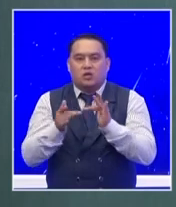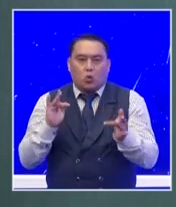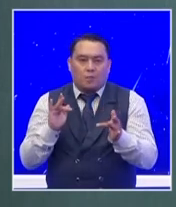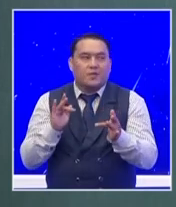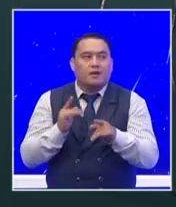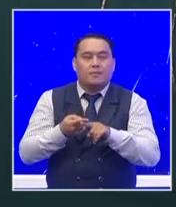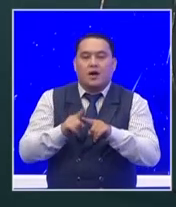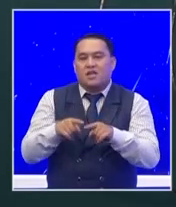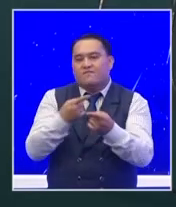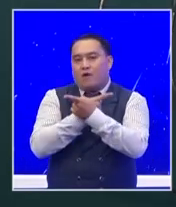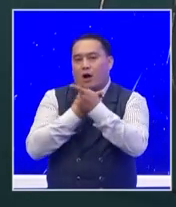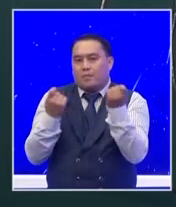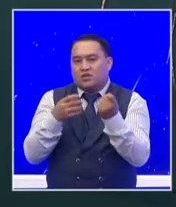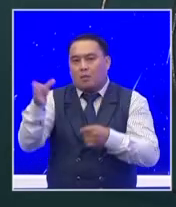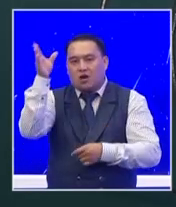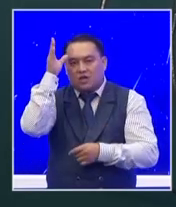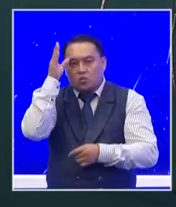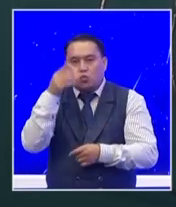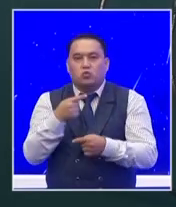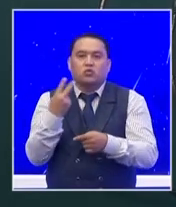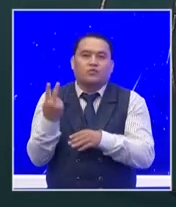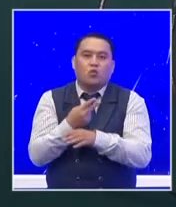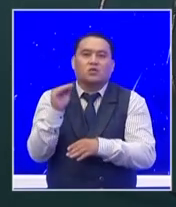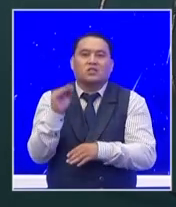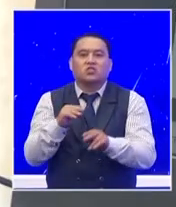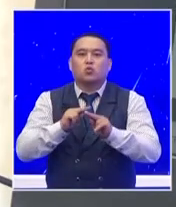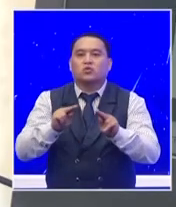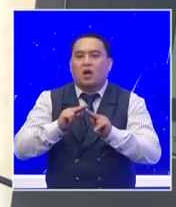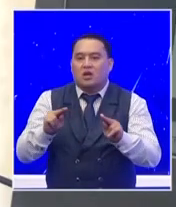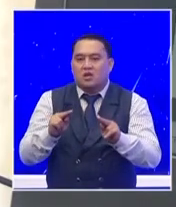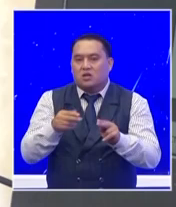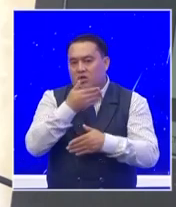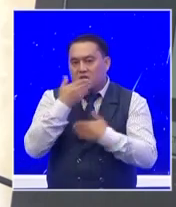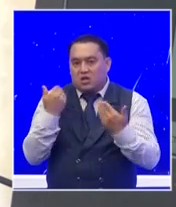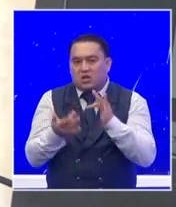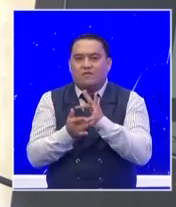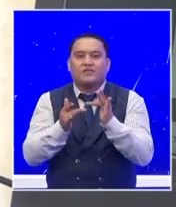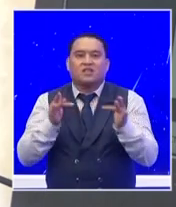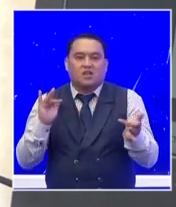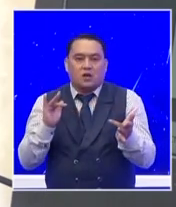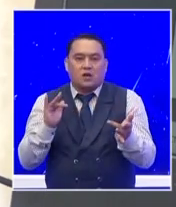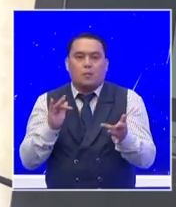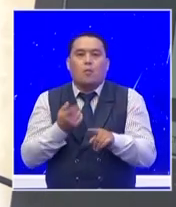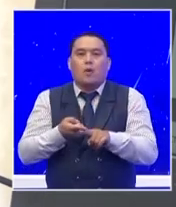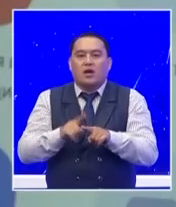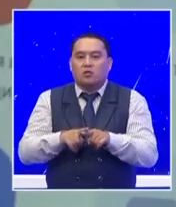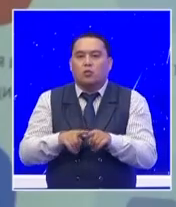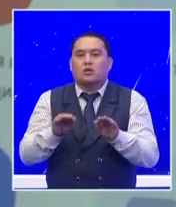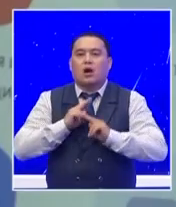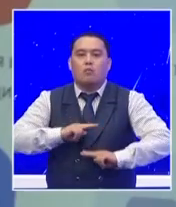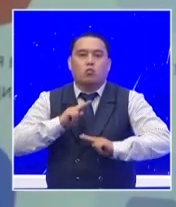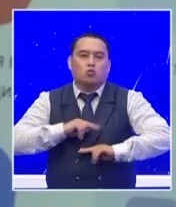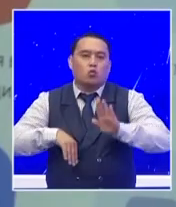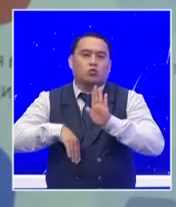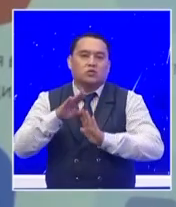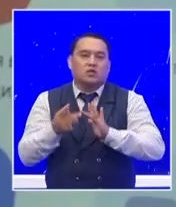интернету. По информации Минобразования, у 2000 преподавателей до сих пор нет выхода в сеть. Поэтому сейчас ведется работа по